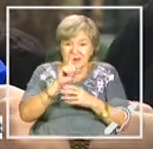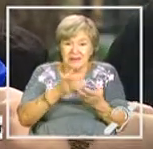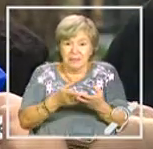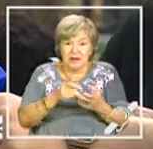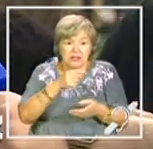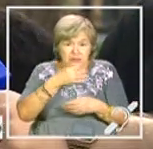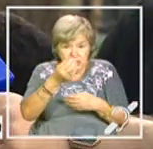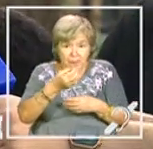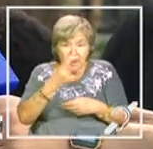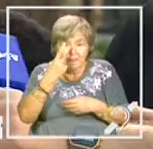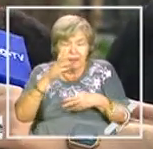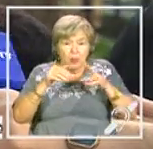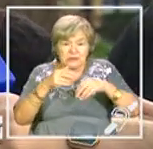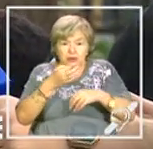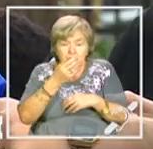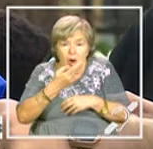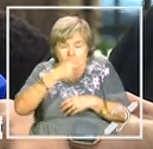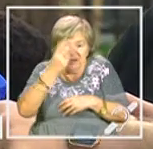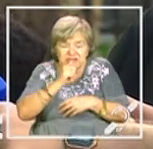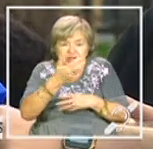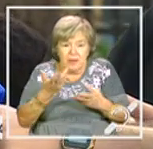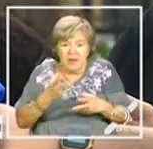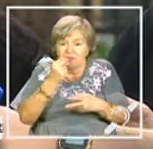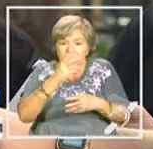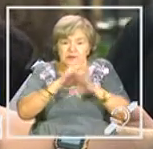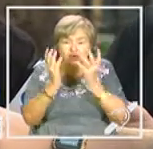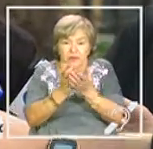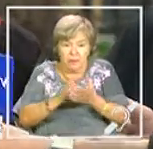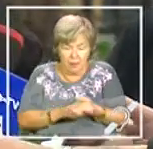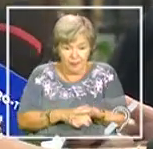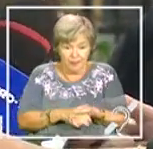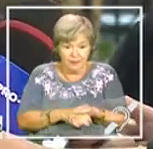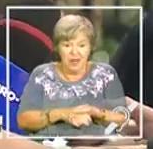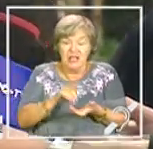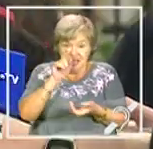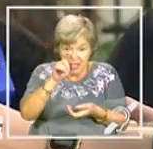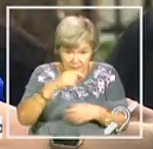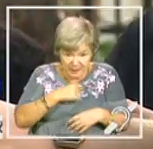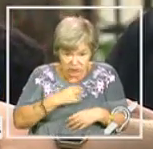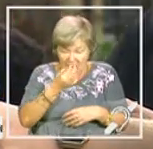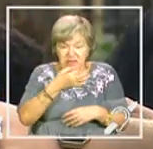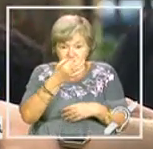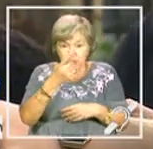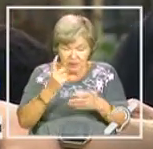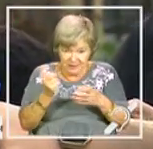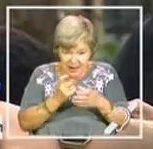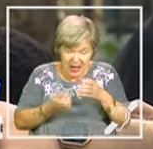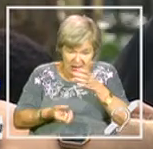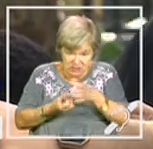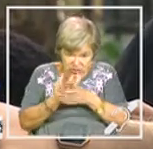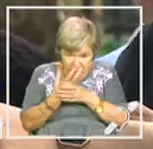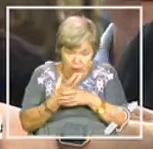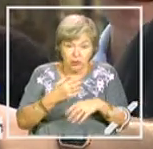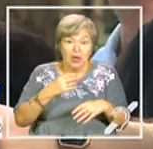înțelegem nimic. Nu mai înțelegem nimic. Foarte bine. Eu am spus de la început că